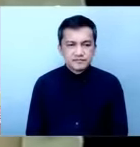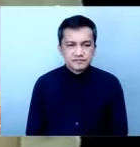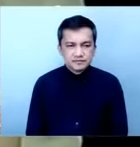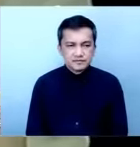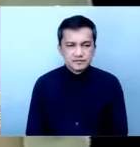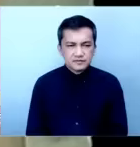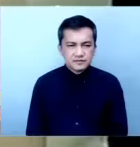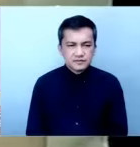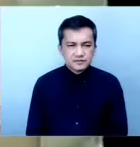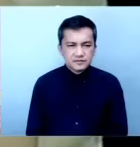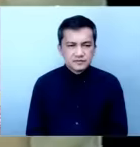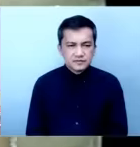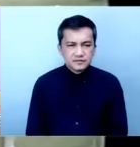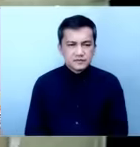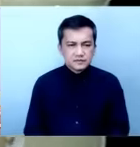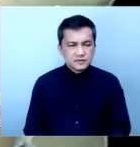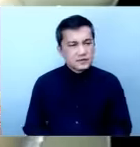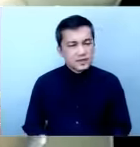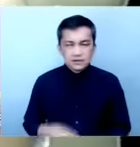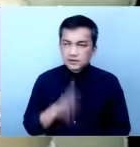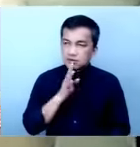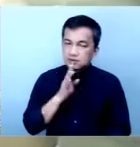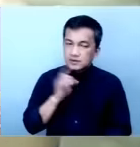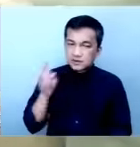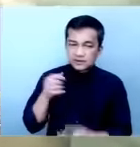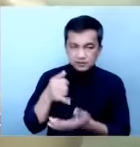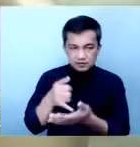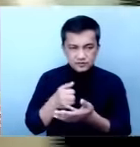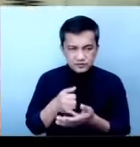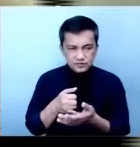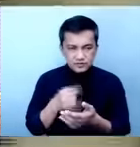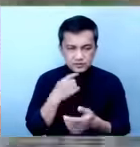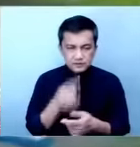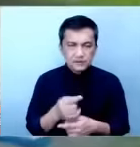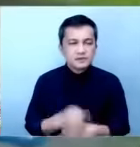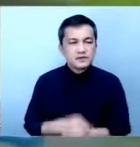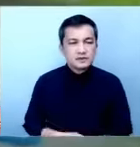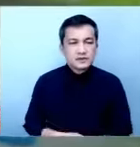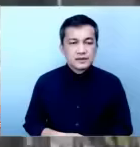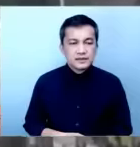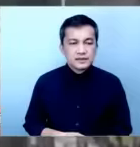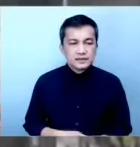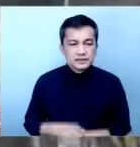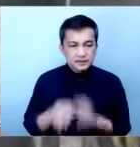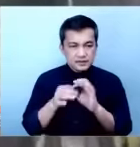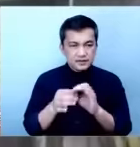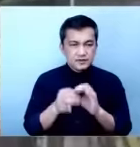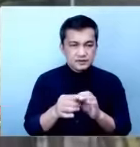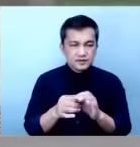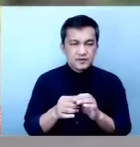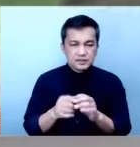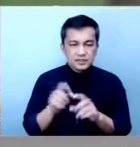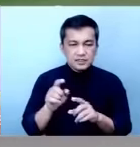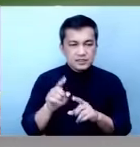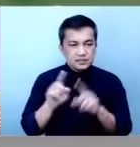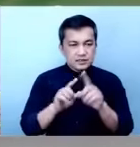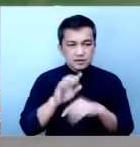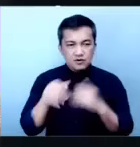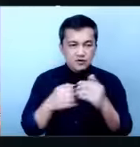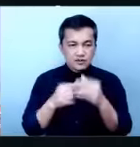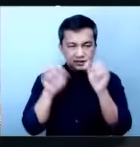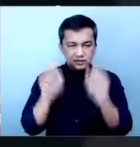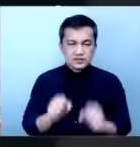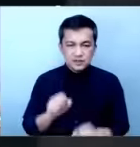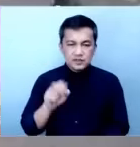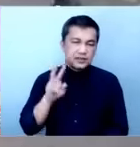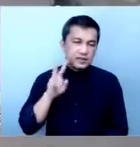give more because I'll be able to conquer more and share more wisdom. Nakikisa naman si star for all seasons Vilma Santos sa